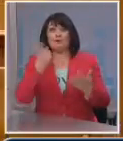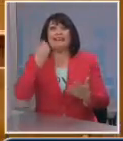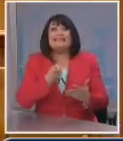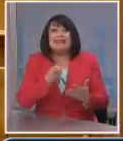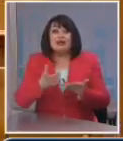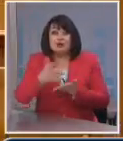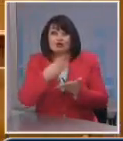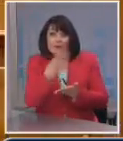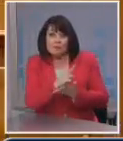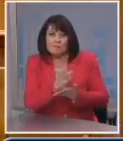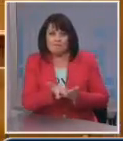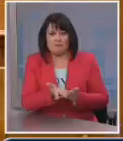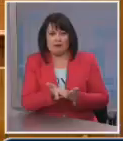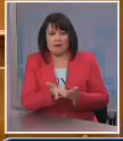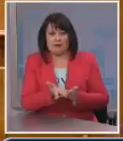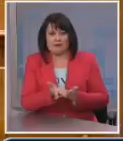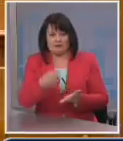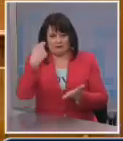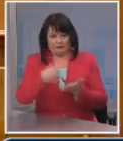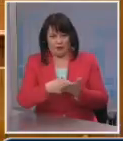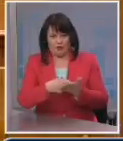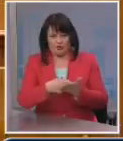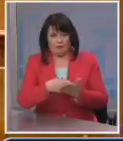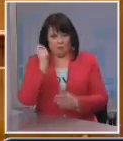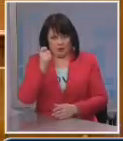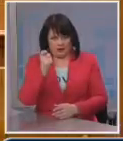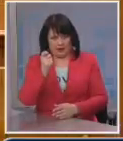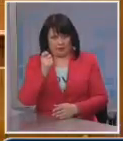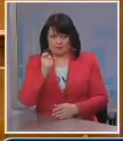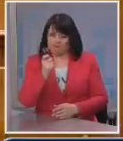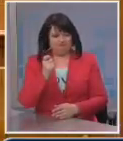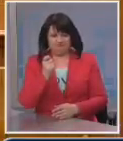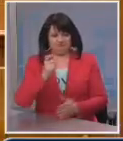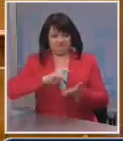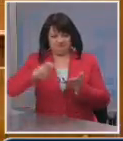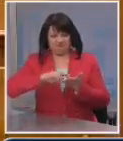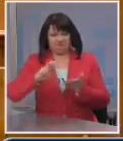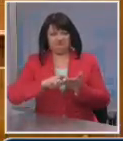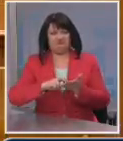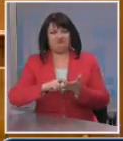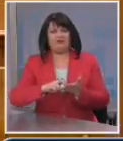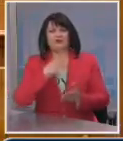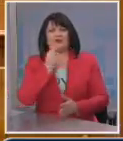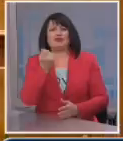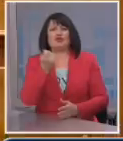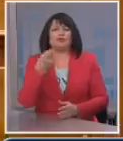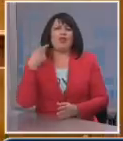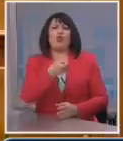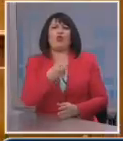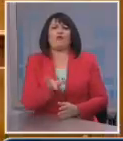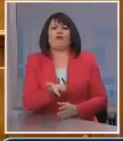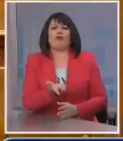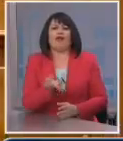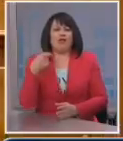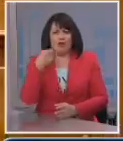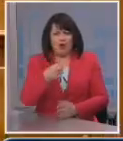του εισοδήματός του. Αυτό δεν λέγεται φορολογική πολιτική, δεν λέγεται πολιτική εισφορών, λέγεται οικονομική δολοφονία. Και δυστυχώς δολοφονείται